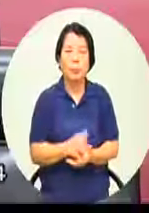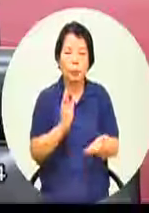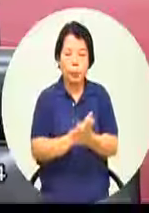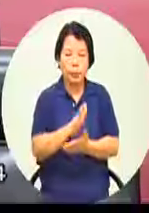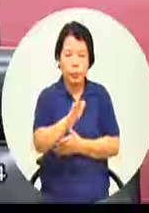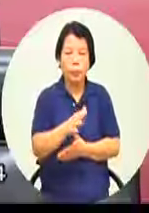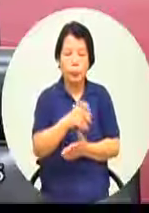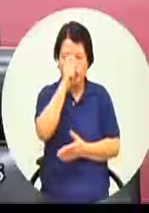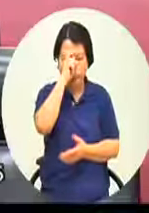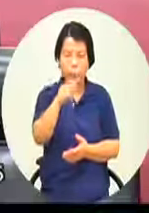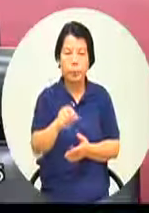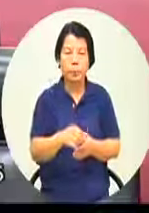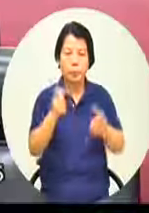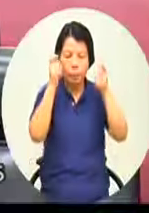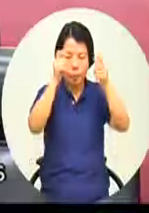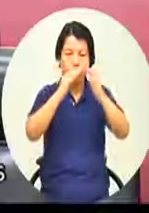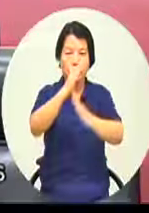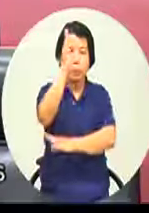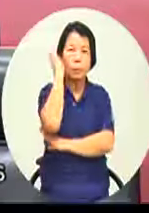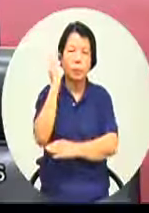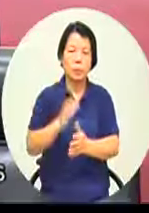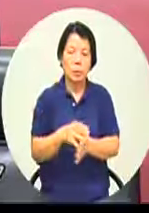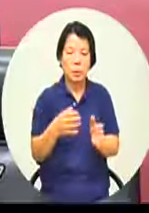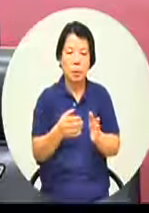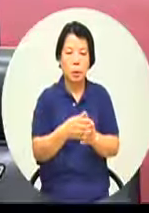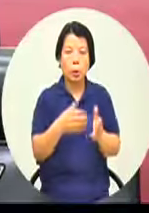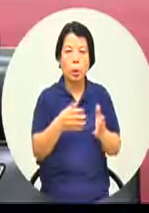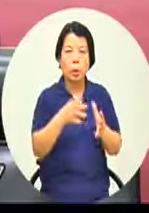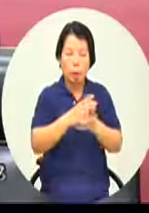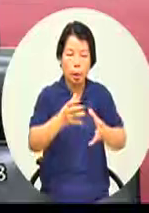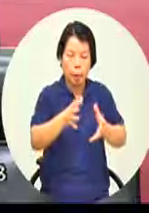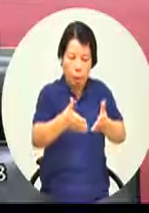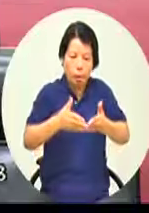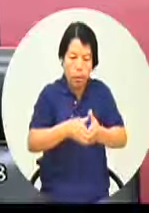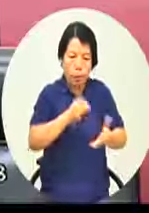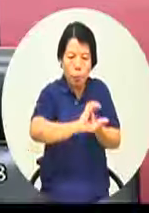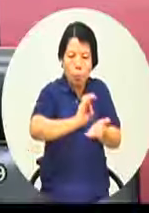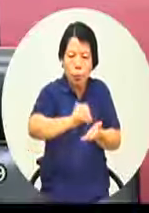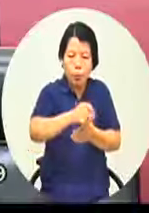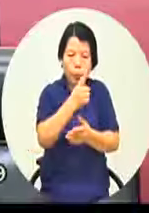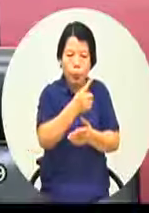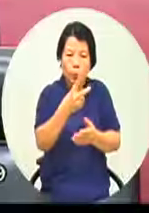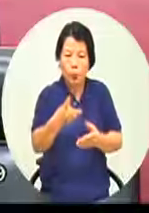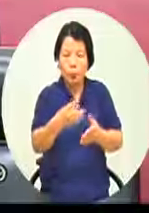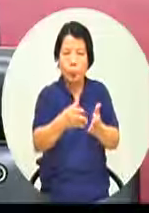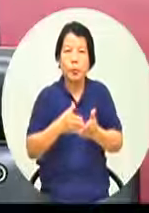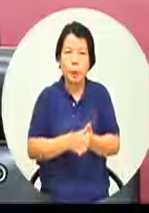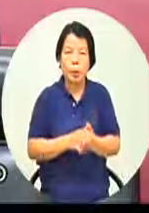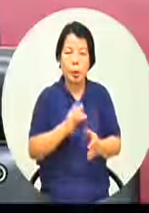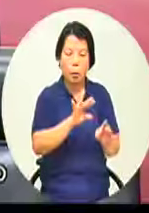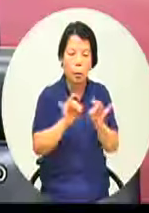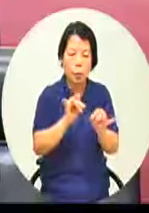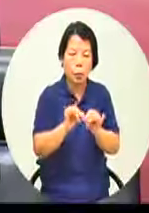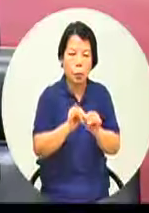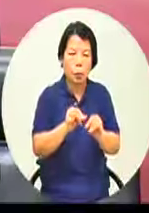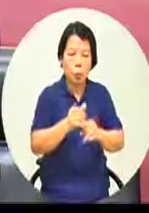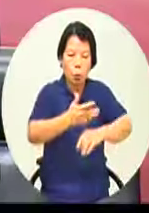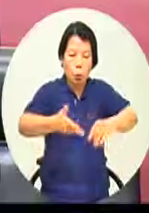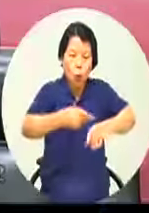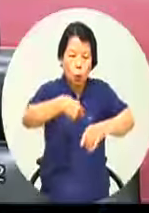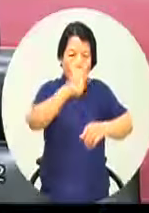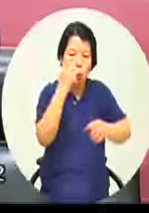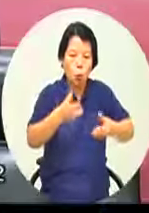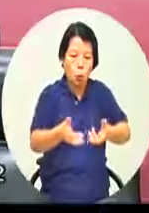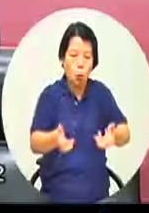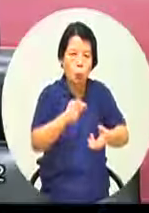望高雄市政府应该有示范一两座的治洪池是用这个造土毯去实施，